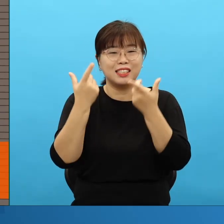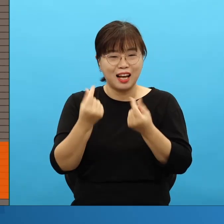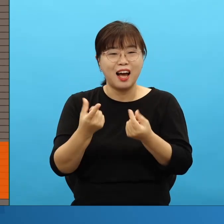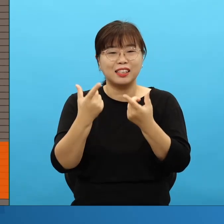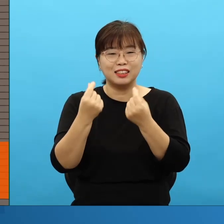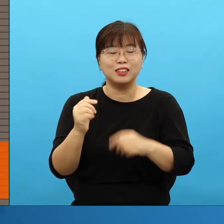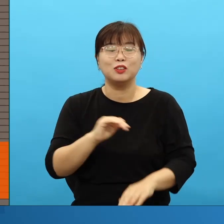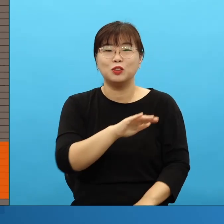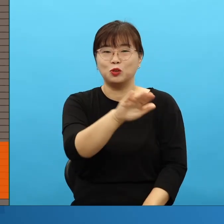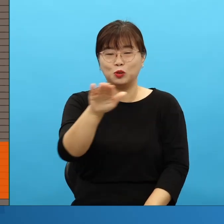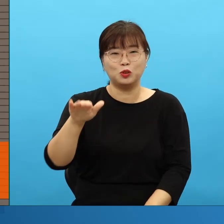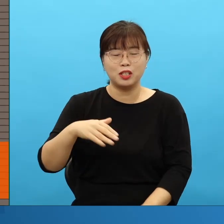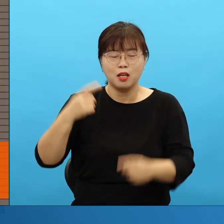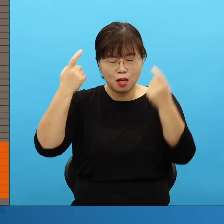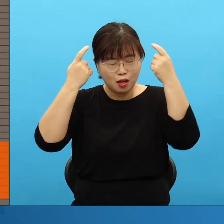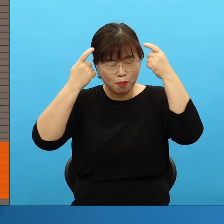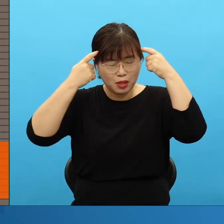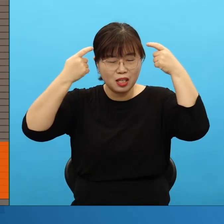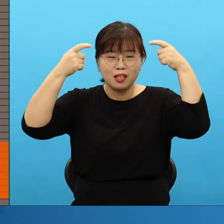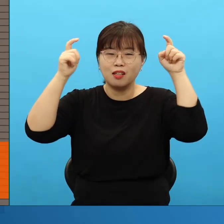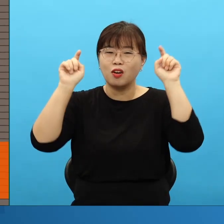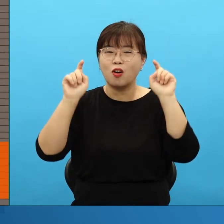어린아이 같은 우리